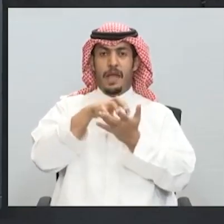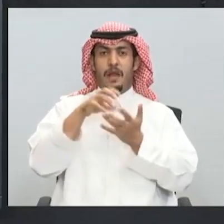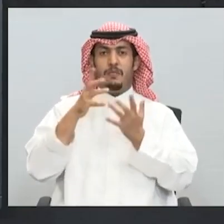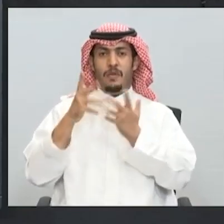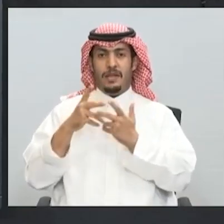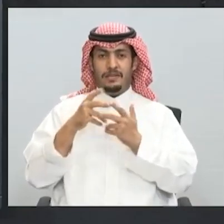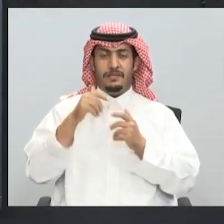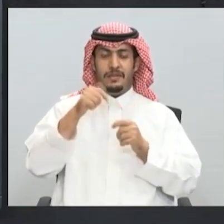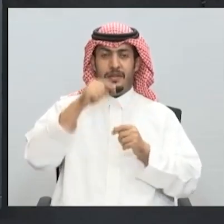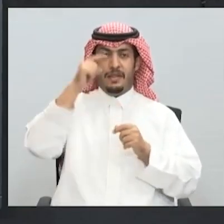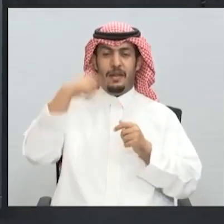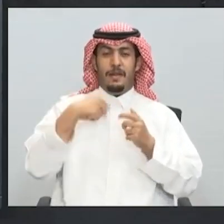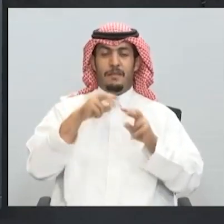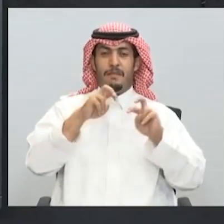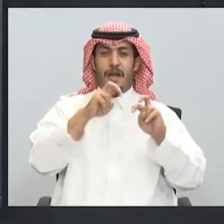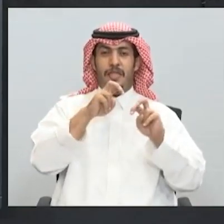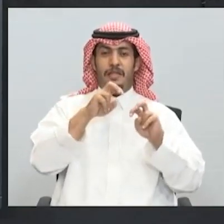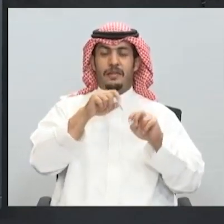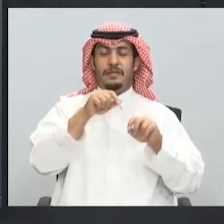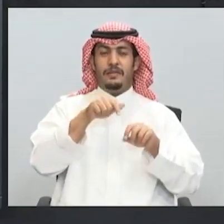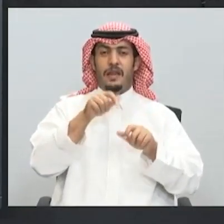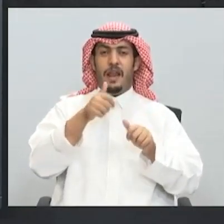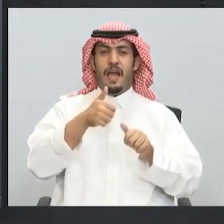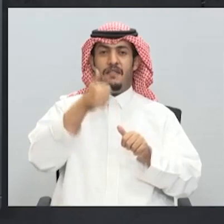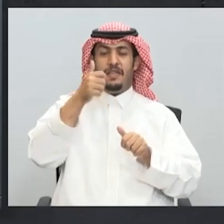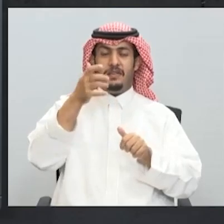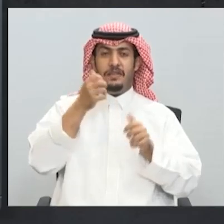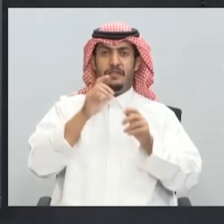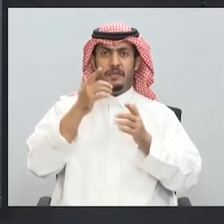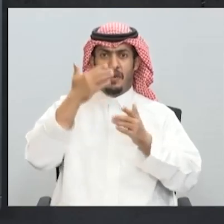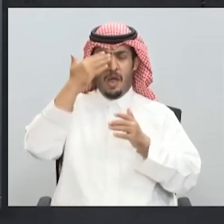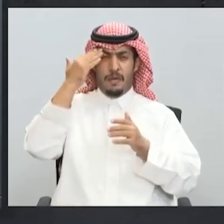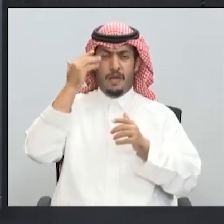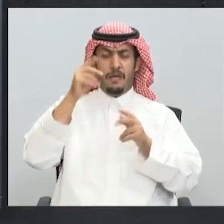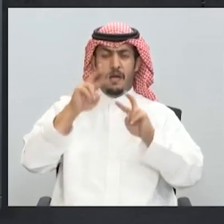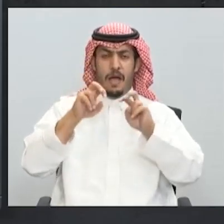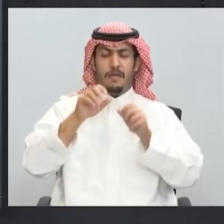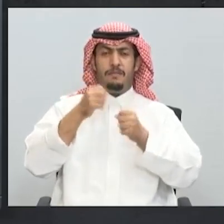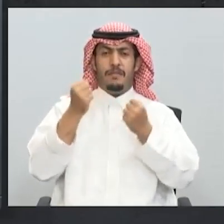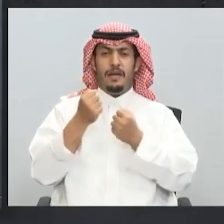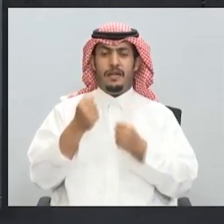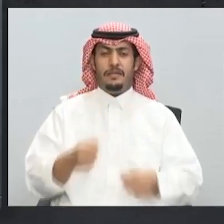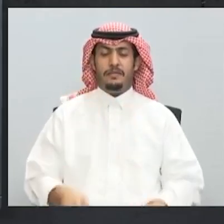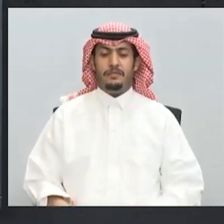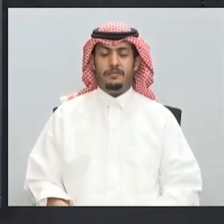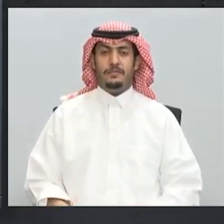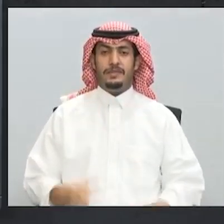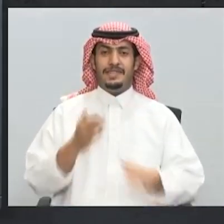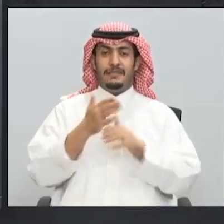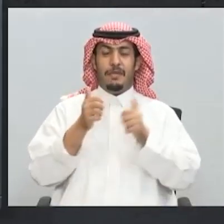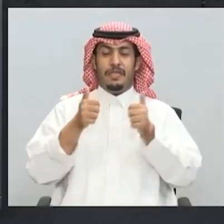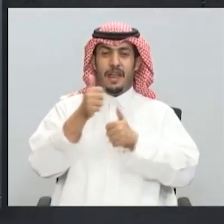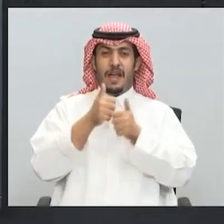وبالتالي حينما تبحث هي ستبحث عن الافضل في الكفاءه في المعرفه في المهارات وبسبب